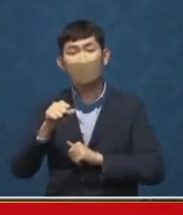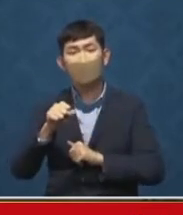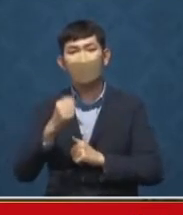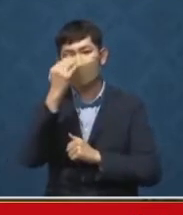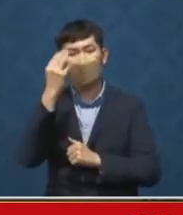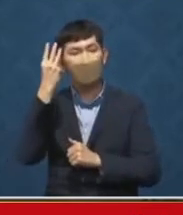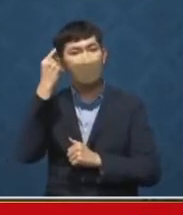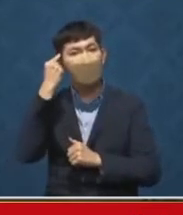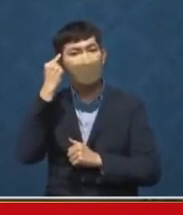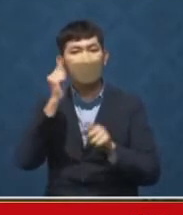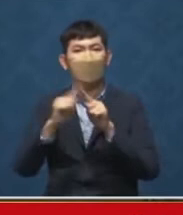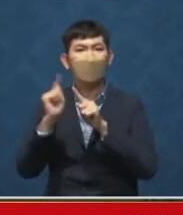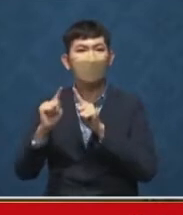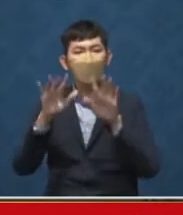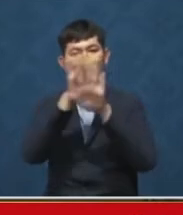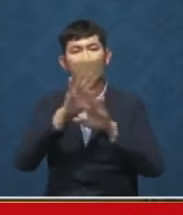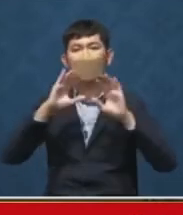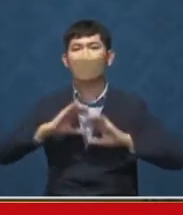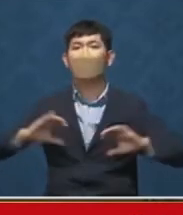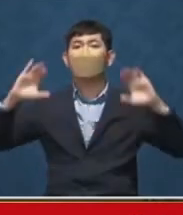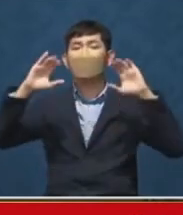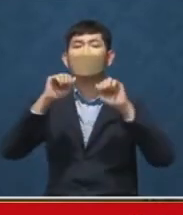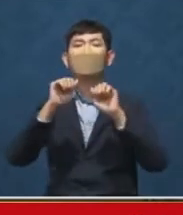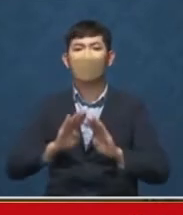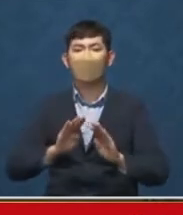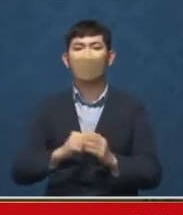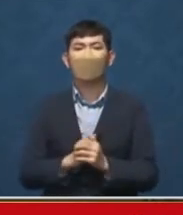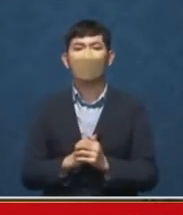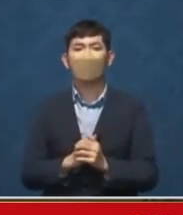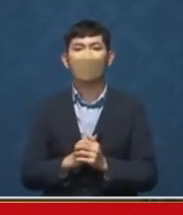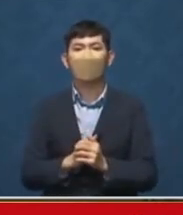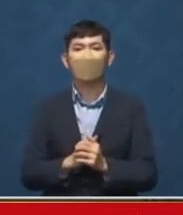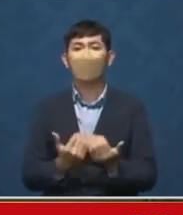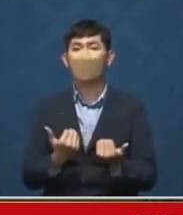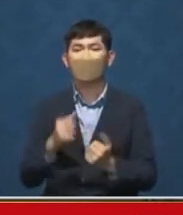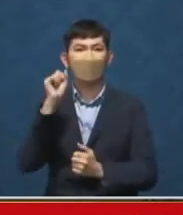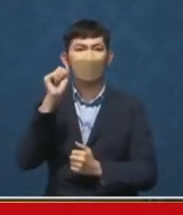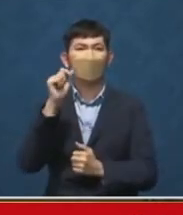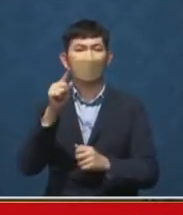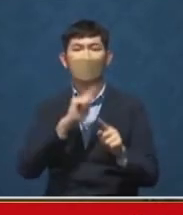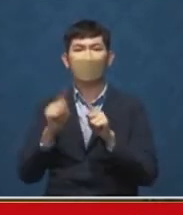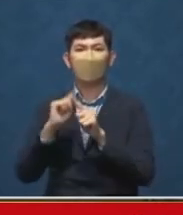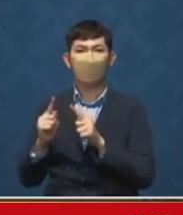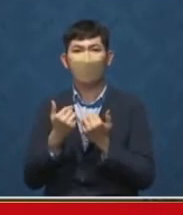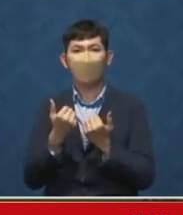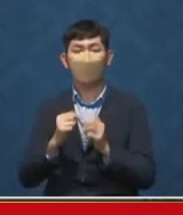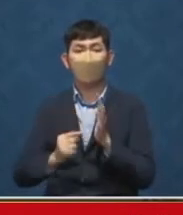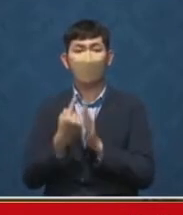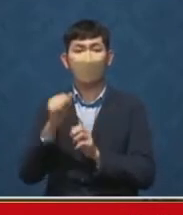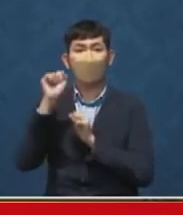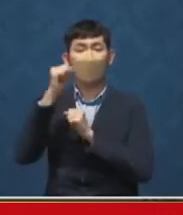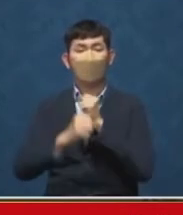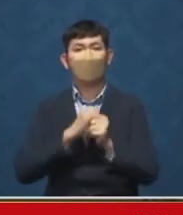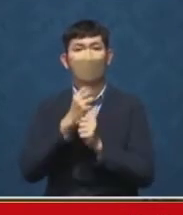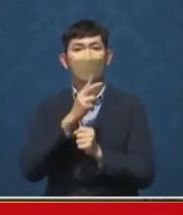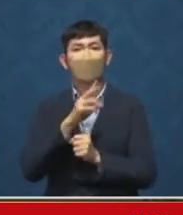ถ้าถ่ายเอกสารได้คงถ่ายไปแล้วล่ะเพราะแนวคิดอะไรต่างๆก็เป็นระบบราชการล้วนๆสถาน